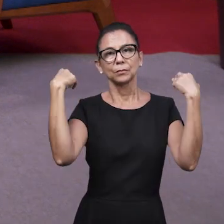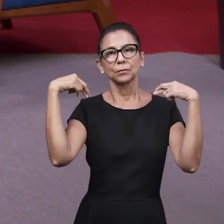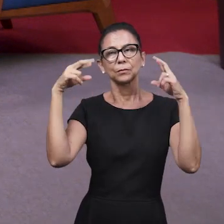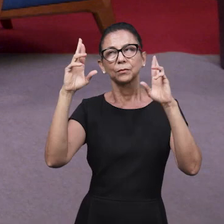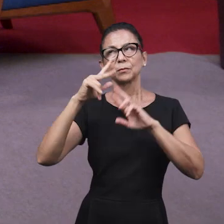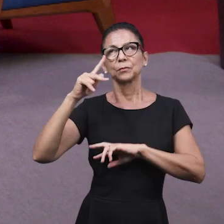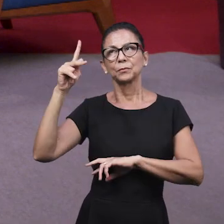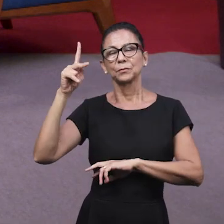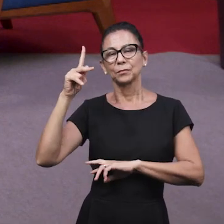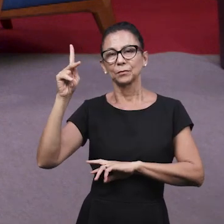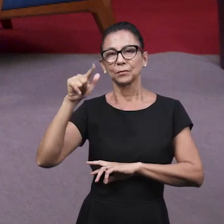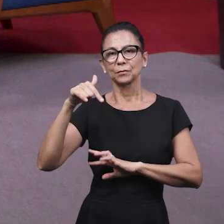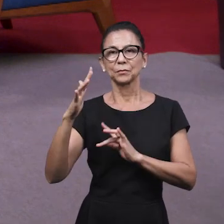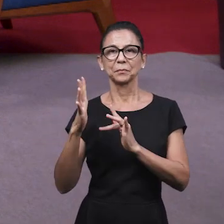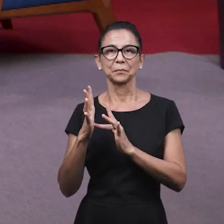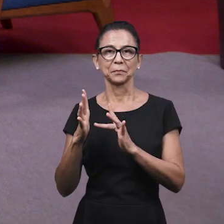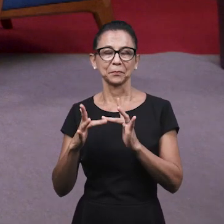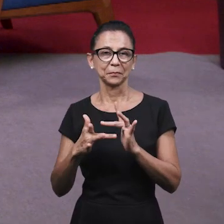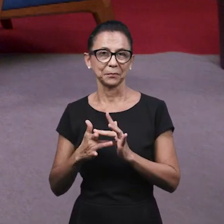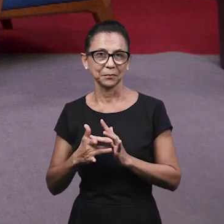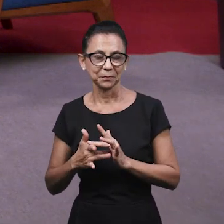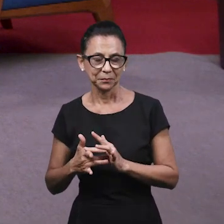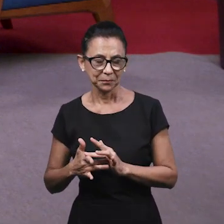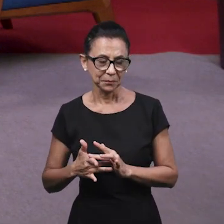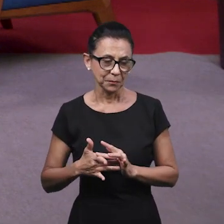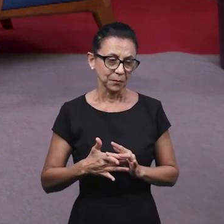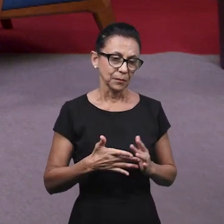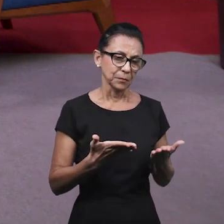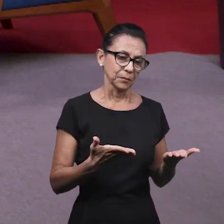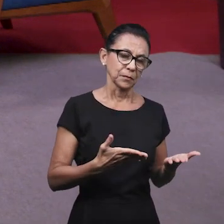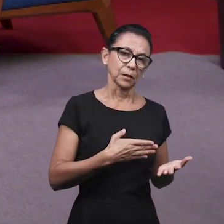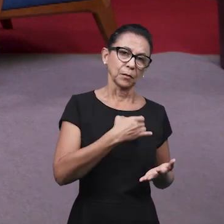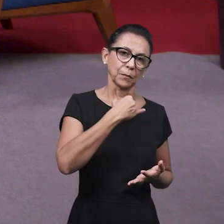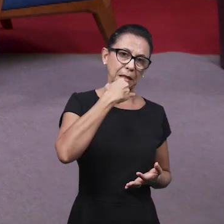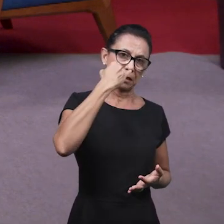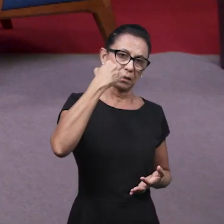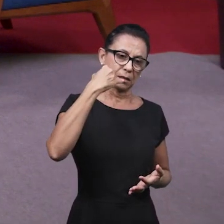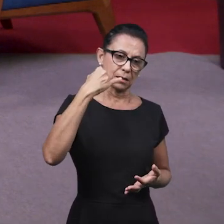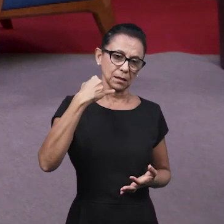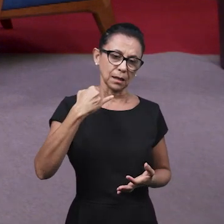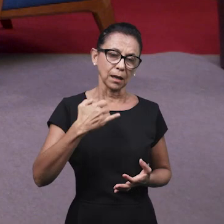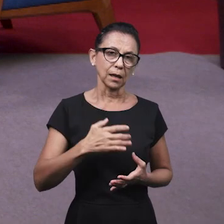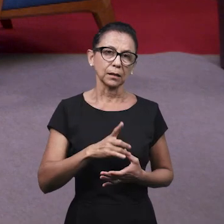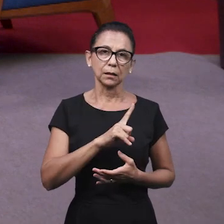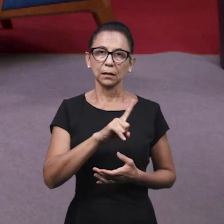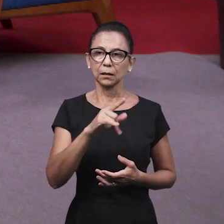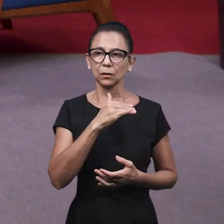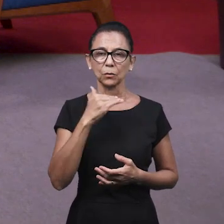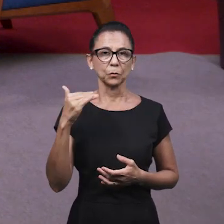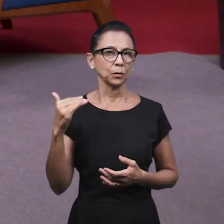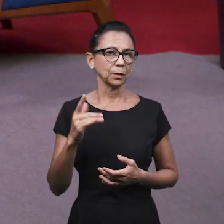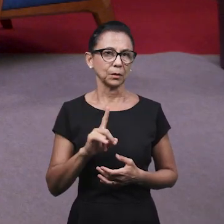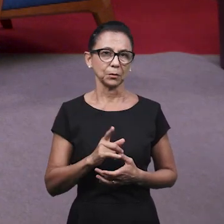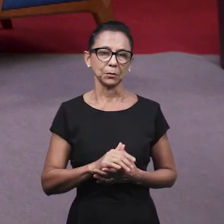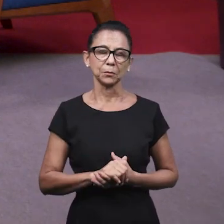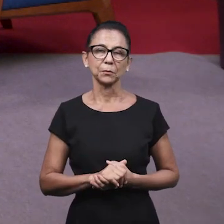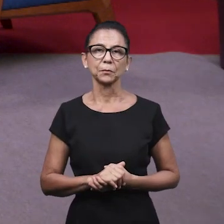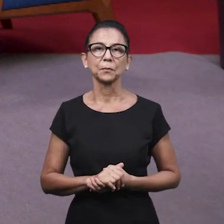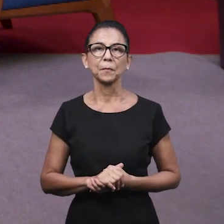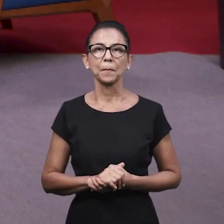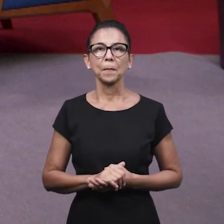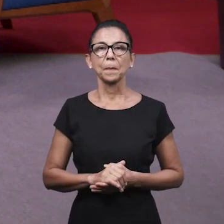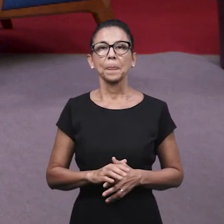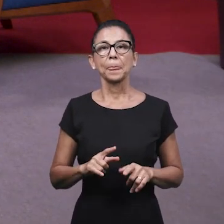été épargné, Abraham, de la douleur, Isaac de la mort. Il y a un texte, Romains 8,